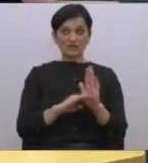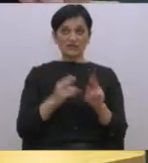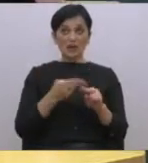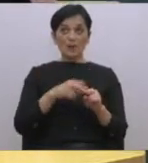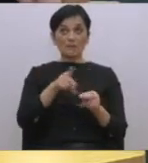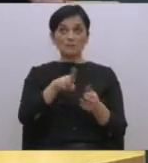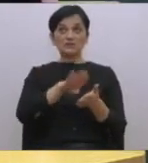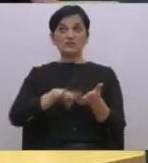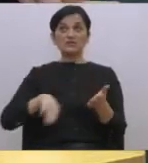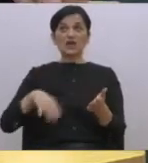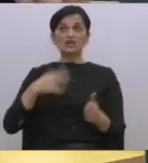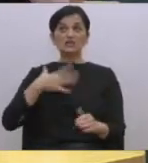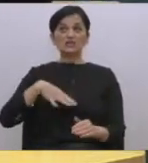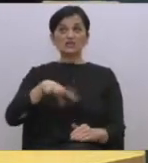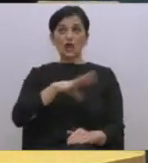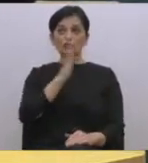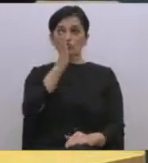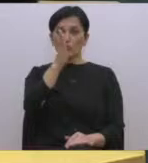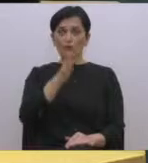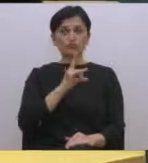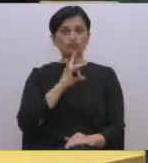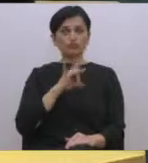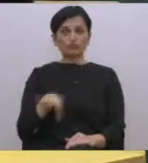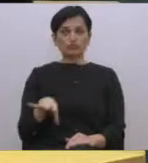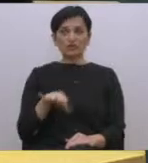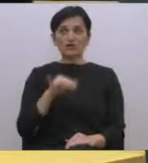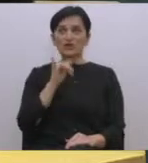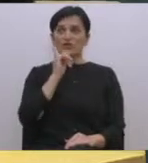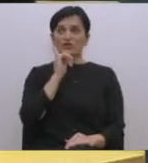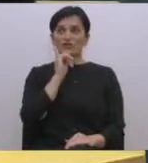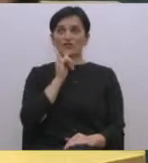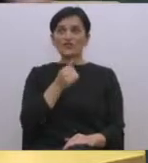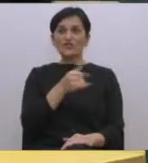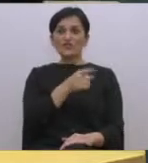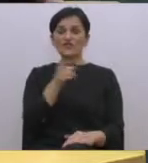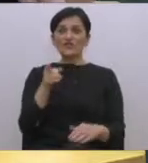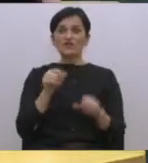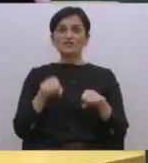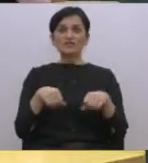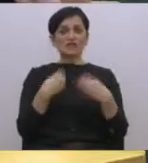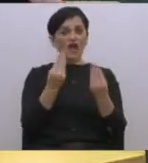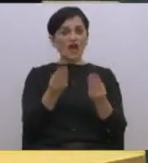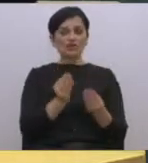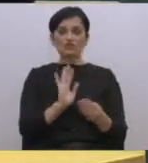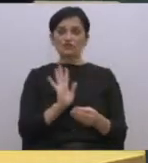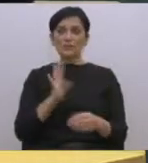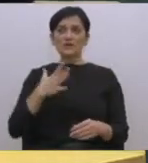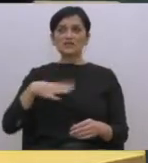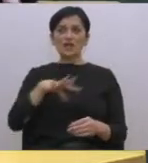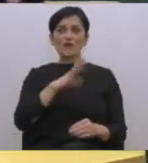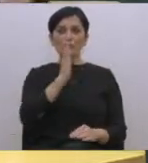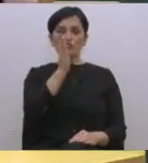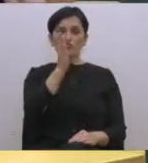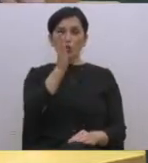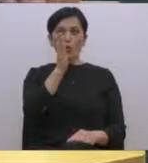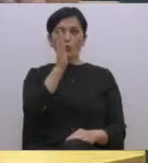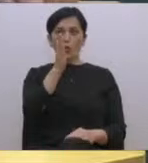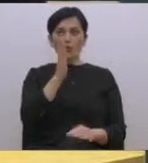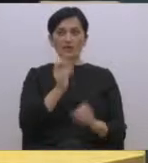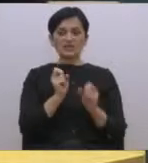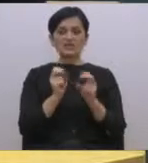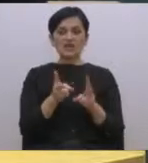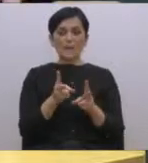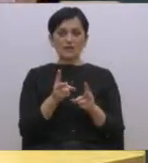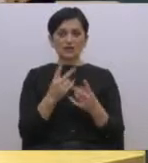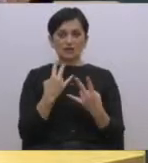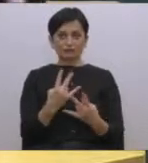გარეშე საქართველოს მომავალი არ ექნება და ვერც ვერავის მივცემთ იმის საშუალებას, რომ საქართველოს მომავალი მომავალ საფრთხეს